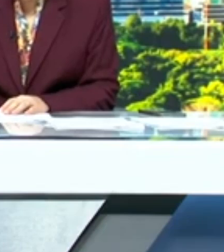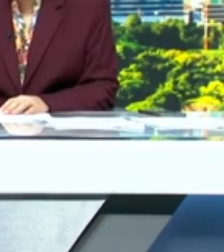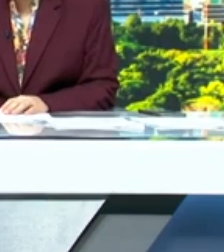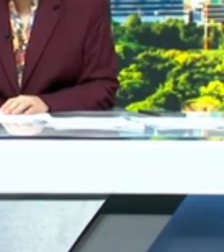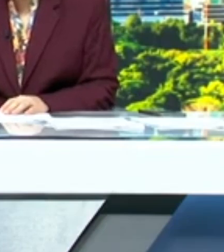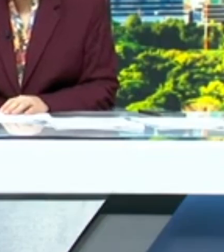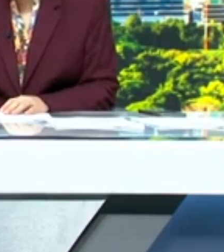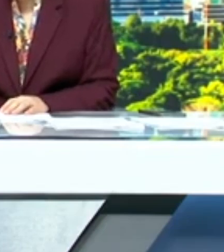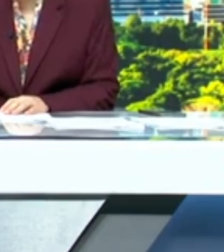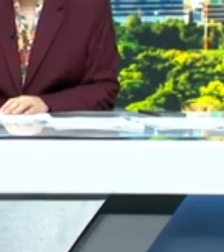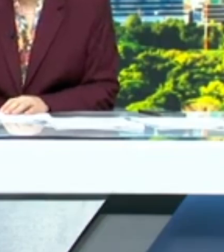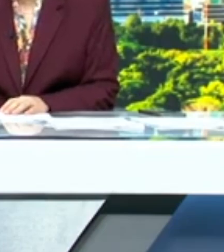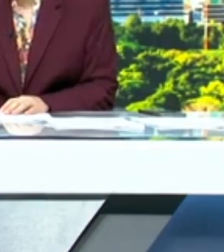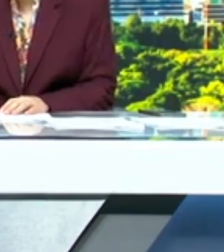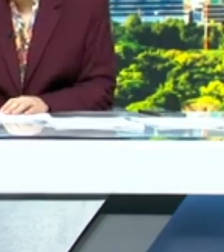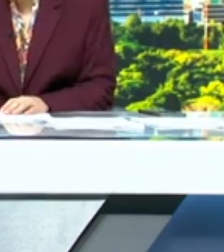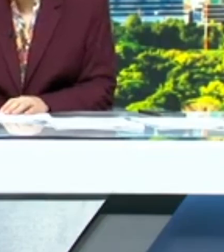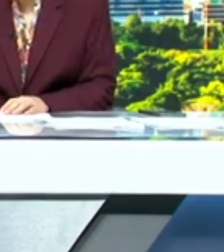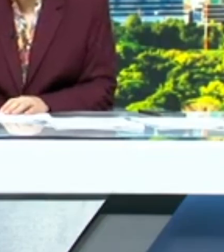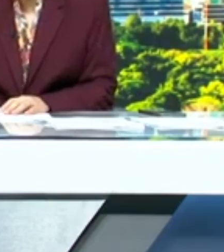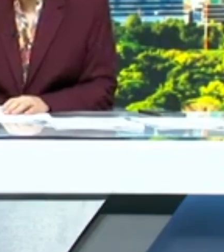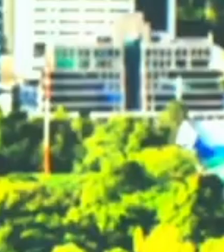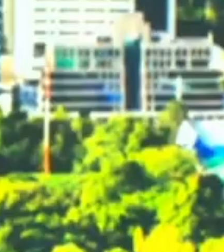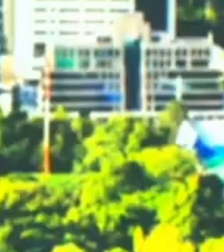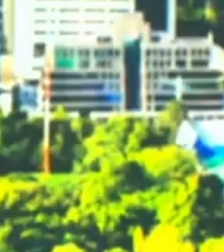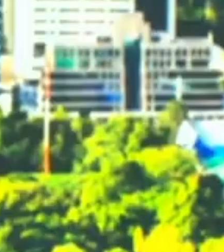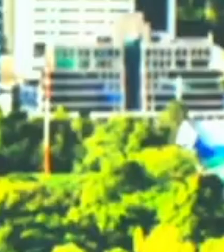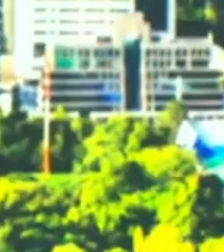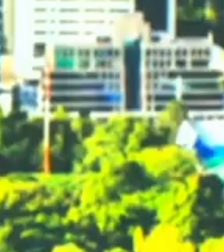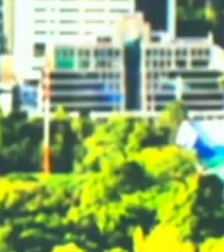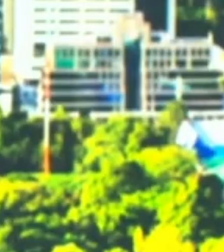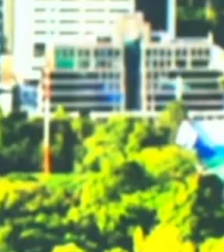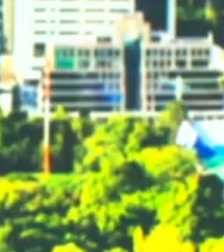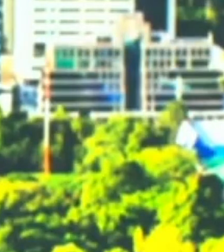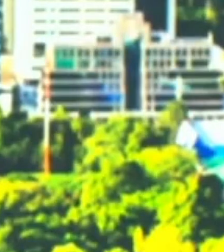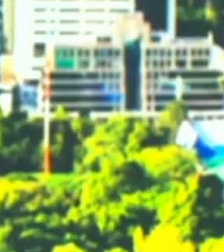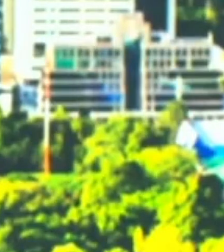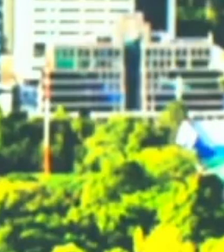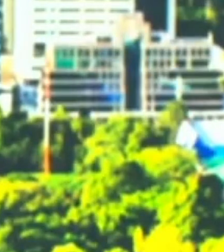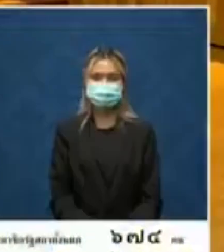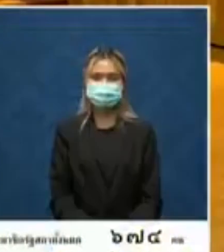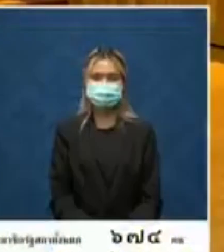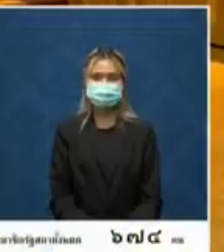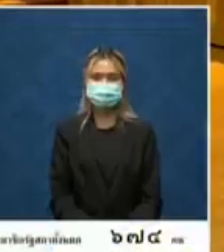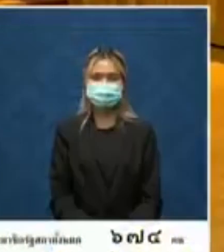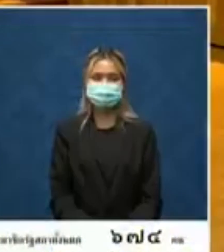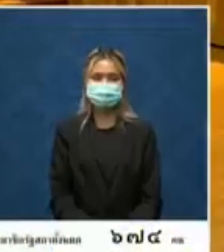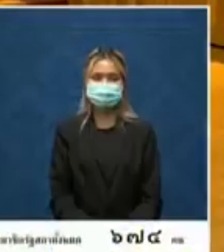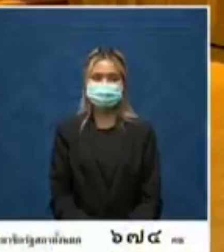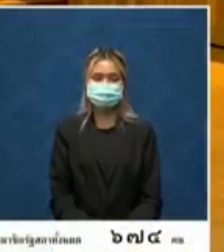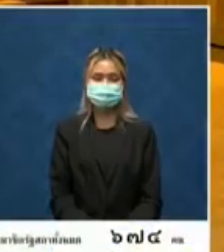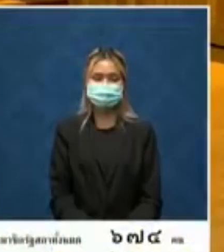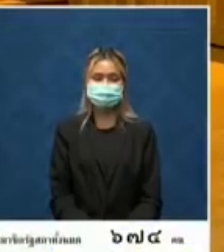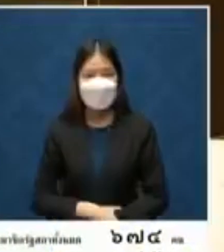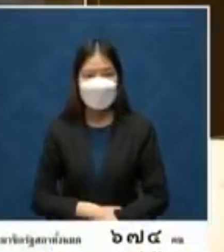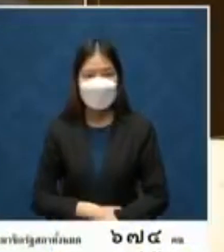วันนี้ที่ประชุมรัฐสภาร่วมกันของรัฐสภาเนี่ยนะคะคุณพรเพชรเป็นประธานรัฐสภาประธานวุฒิก็ทำหน้าที่ประธานในที่